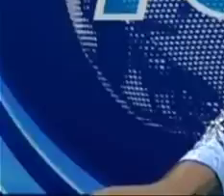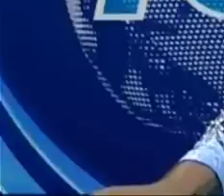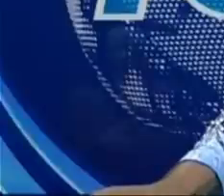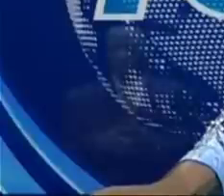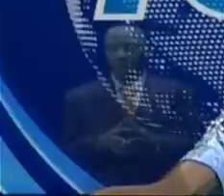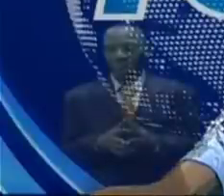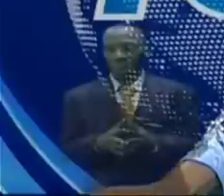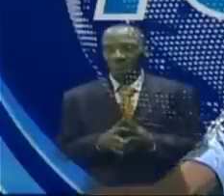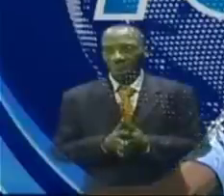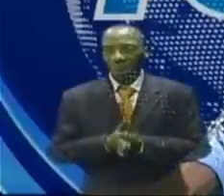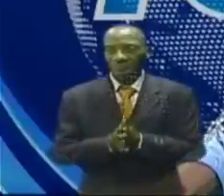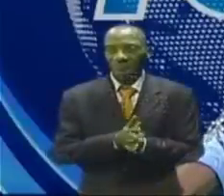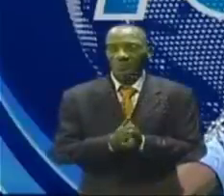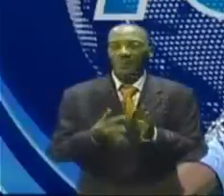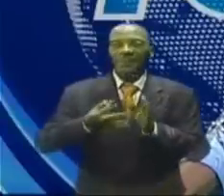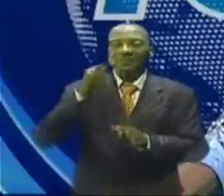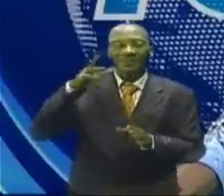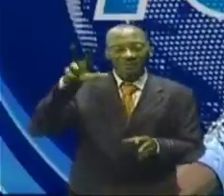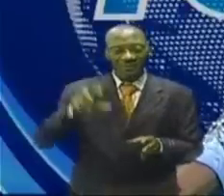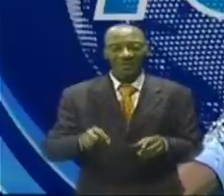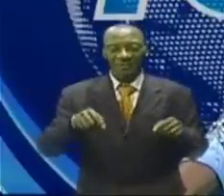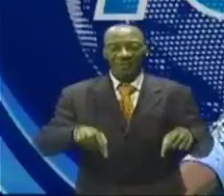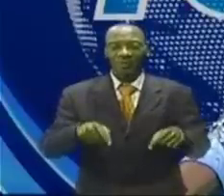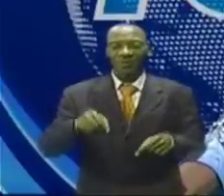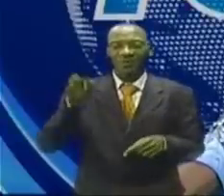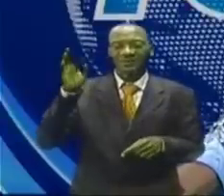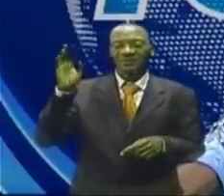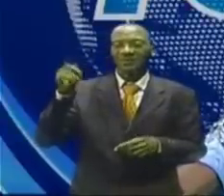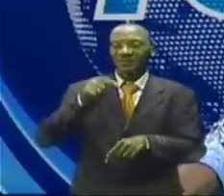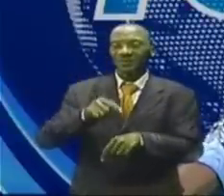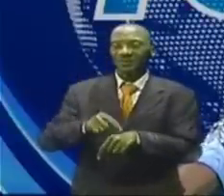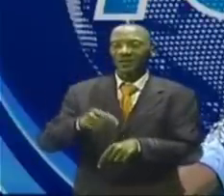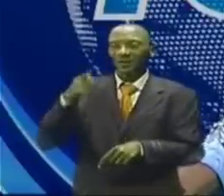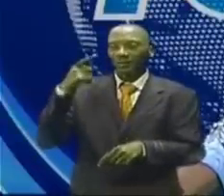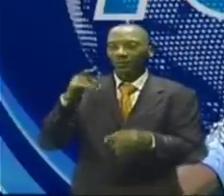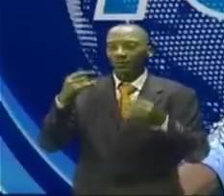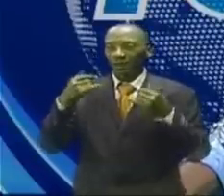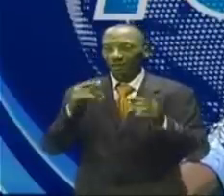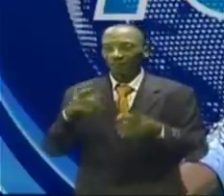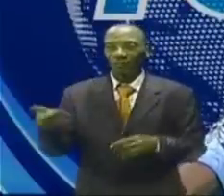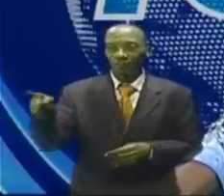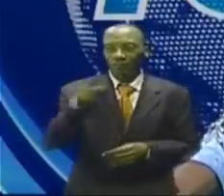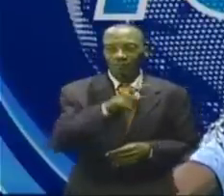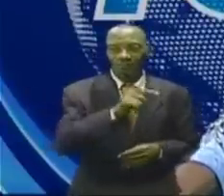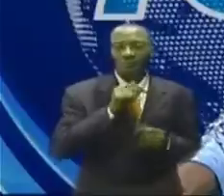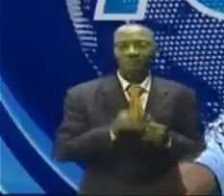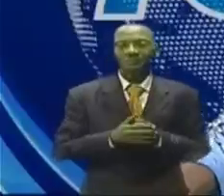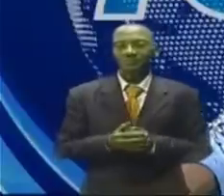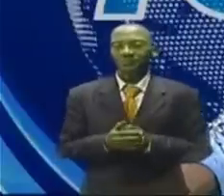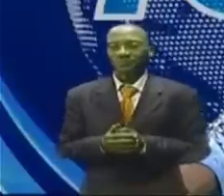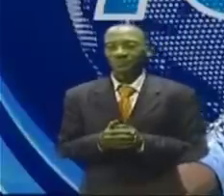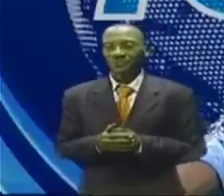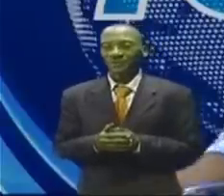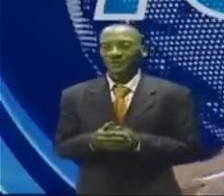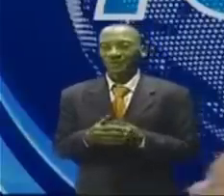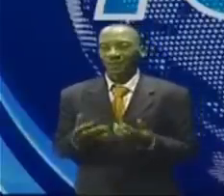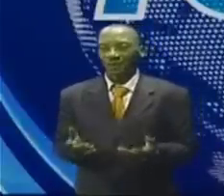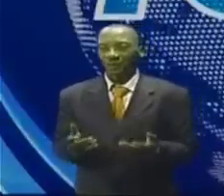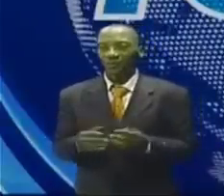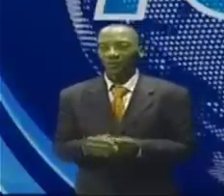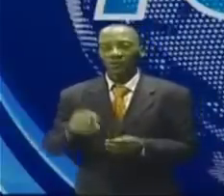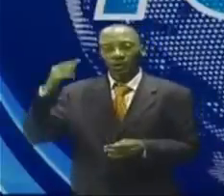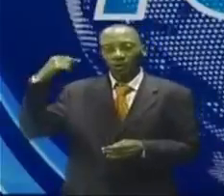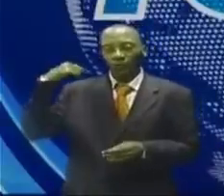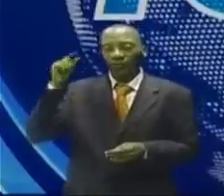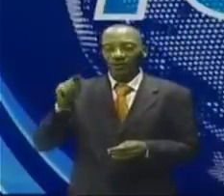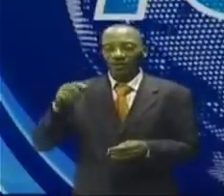Il est 13h30 à Kinshasa. C'est l'heure du journal sur la radio-télévision nationale congolaise. Les titres. Les échanges fructueux entre la gouverneure du